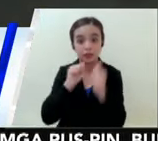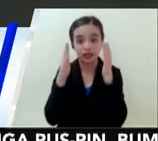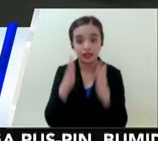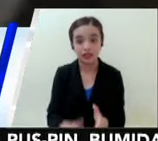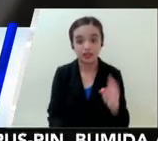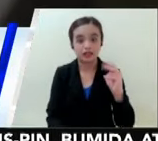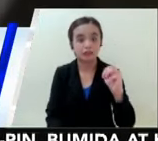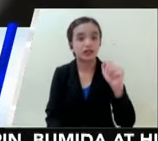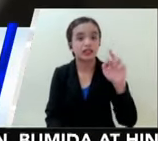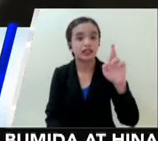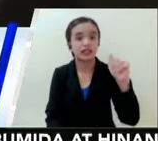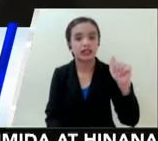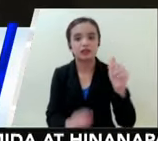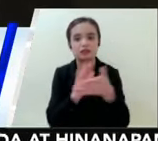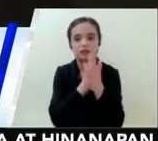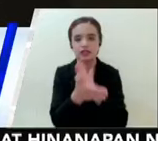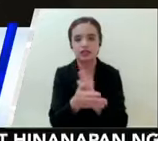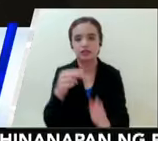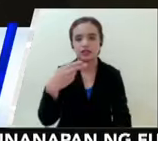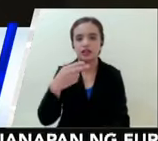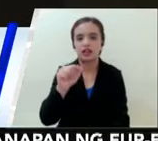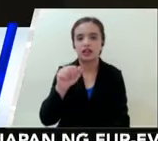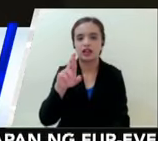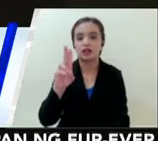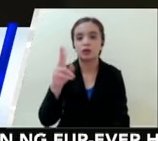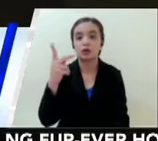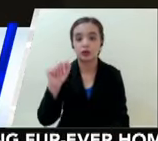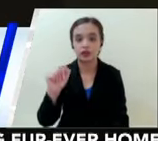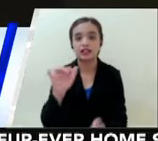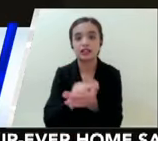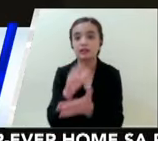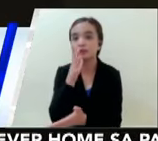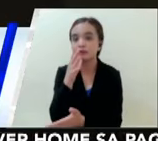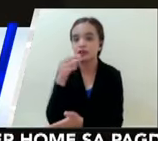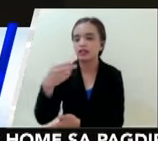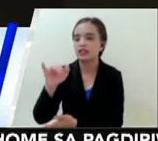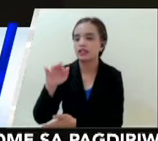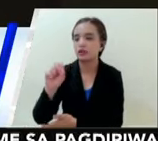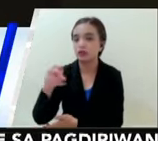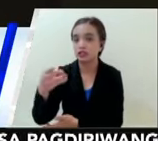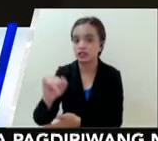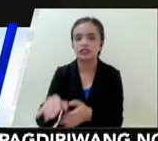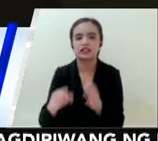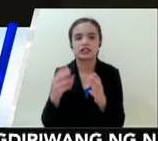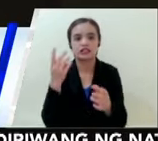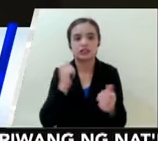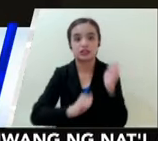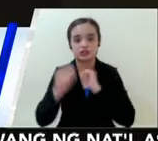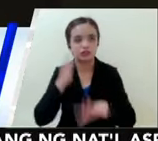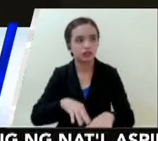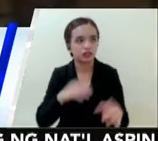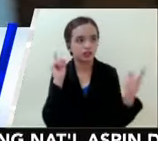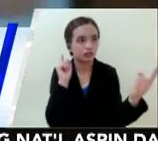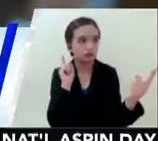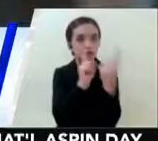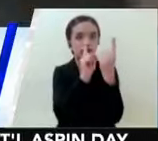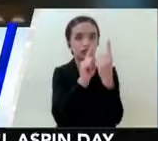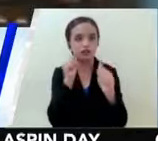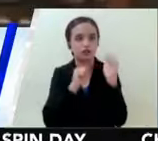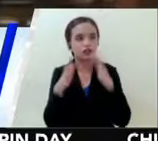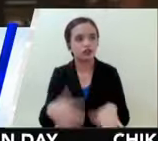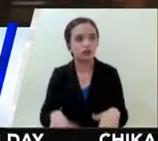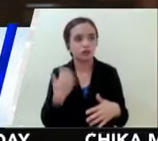gumaganap bilang Haruka Tanaka na ina ni Hiroshi. Kwento ni David na starstruck daw siya nang makita ang aktres sa kanilang